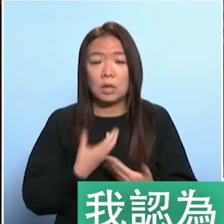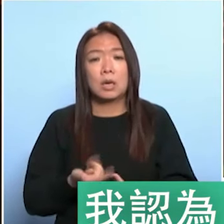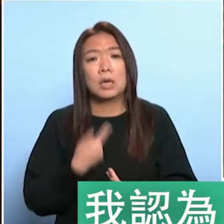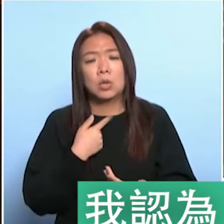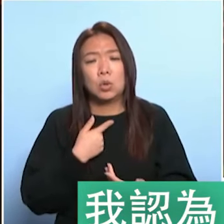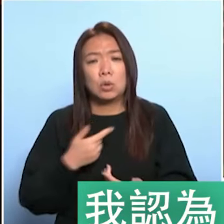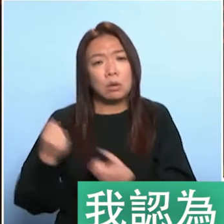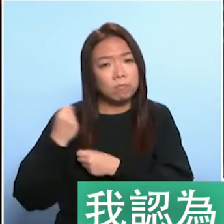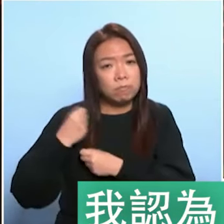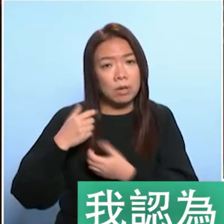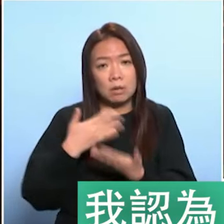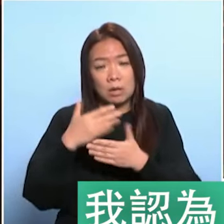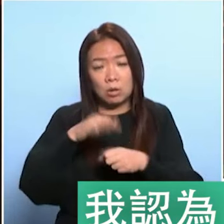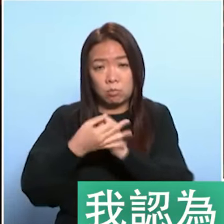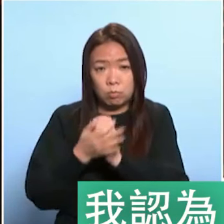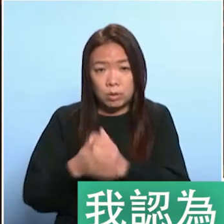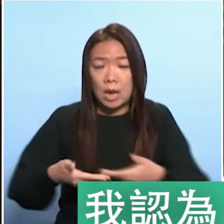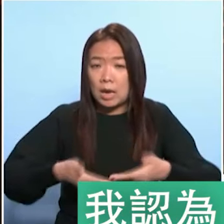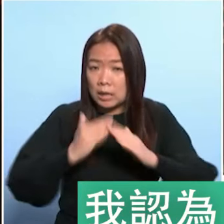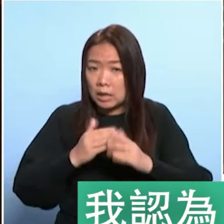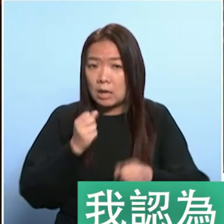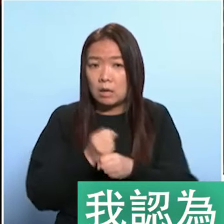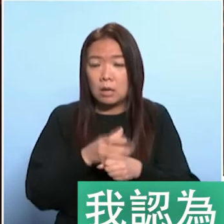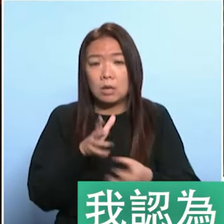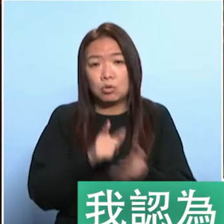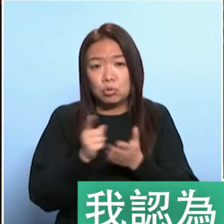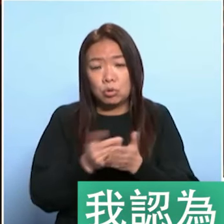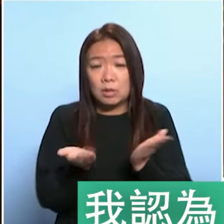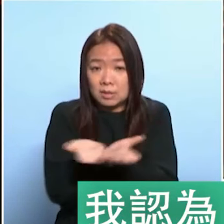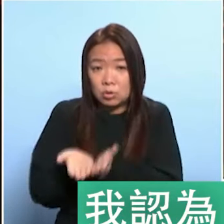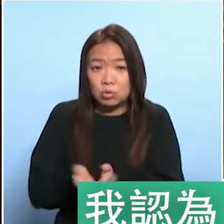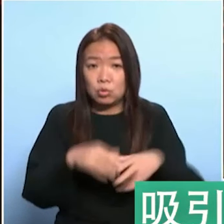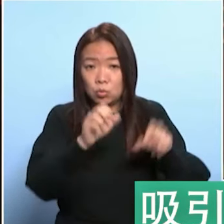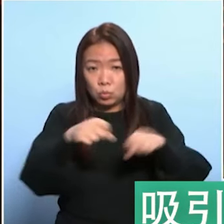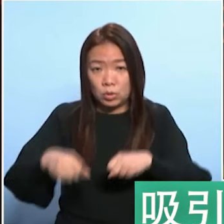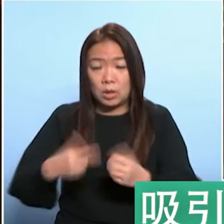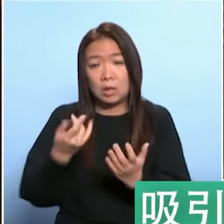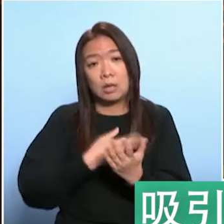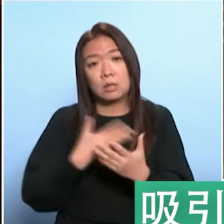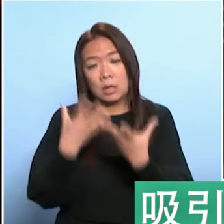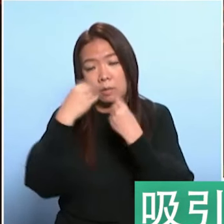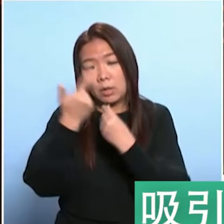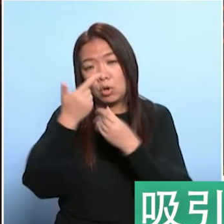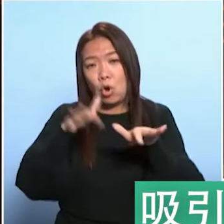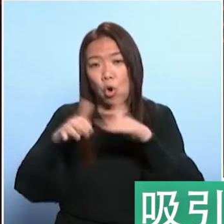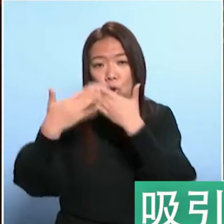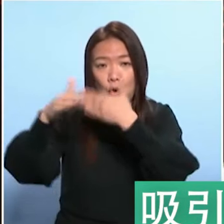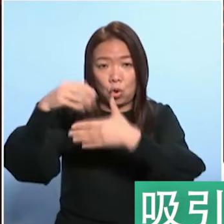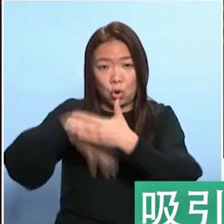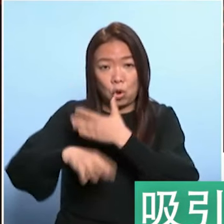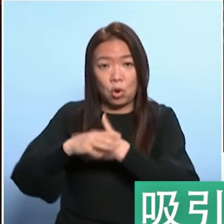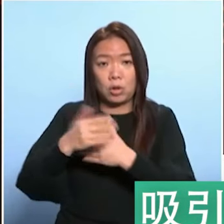積極與其他地區建立職專教育的證書互認的機制，吸引更多海外學生來港就讀。本人